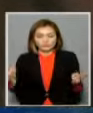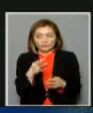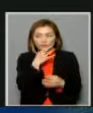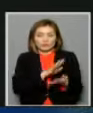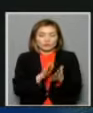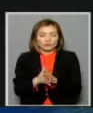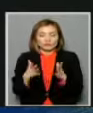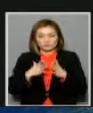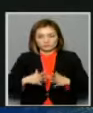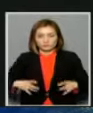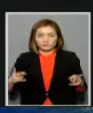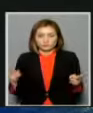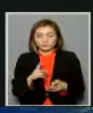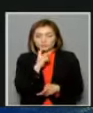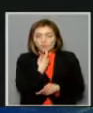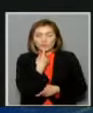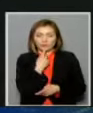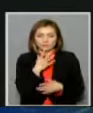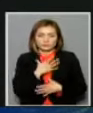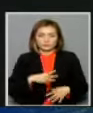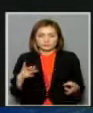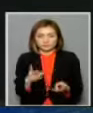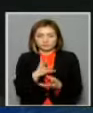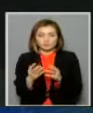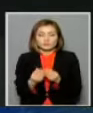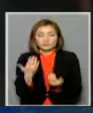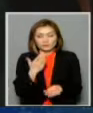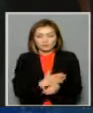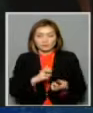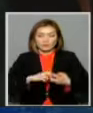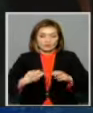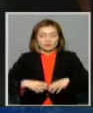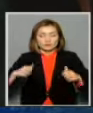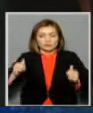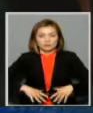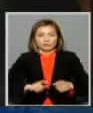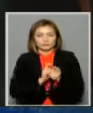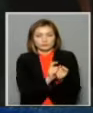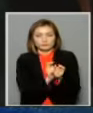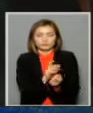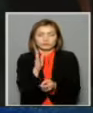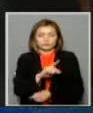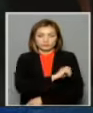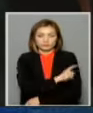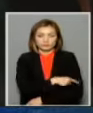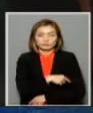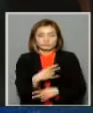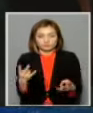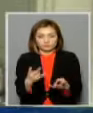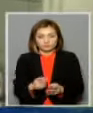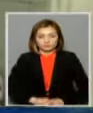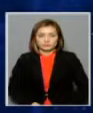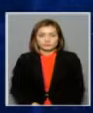любых обстоятельствах и трудностях будьте терпеливы. Если у вас есть проблема, боритесь и будьте добры к